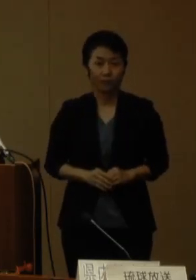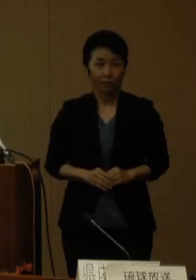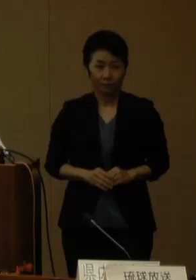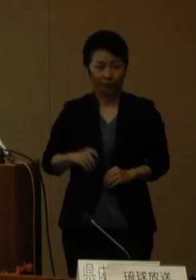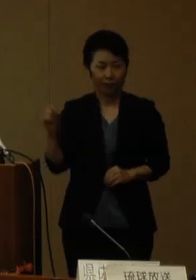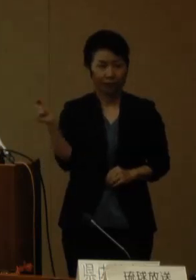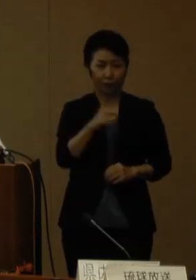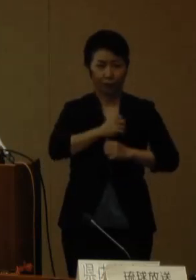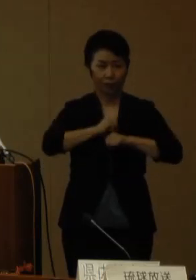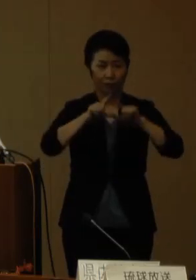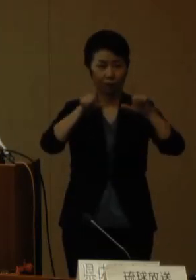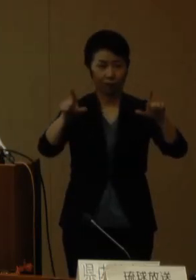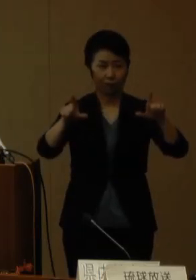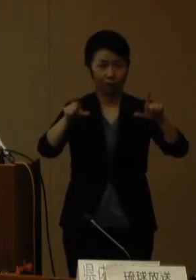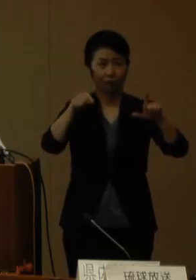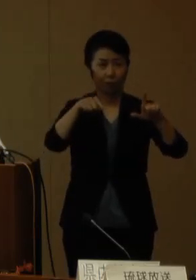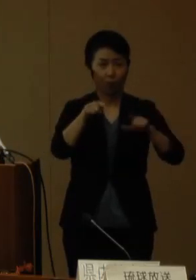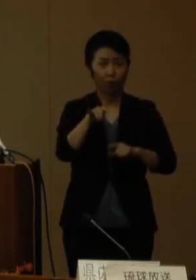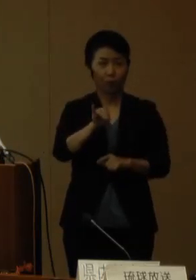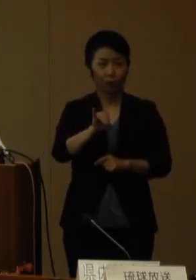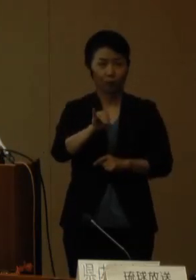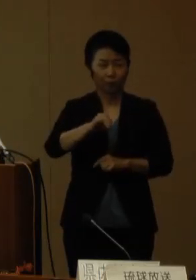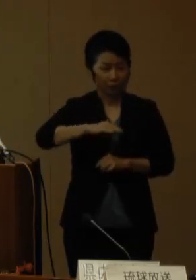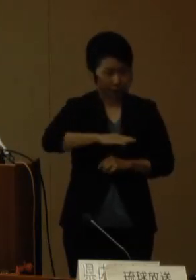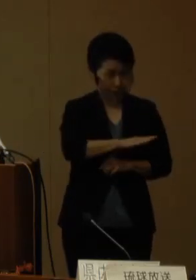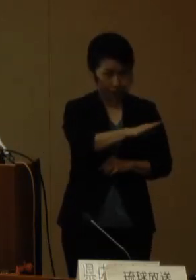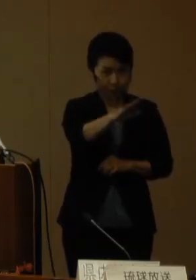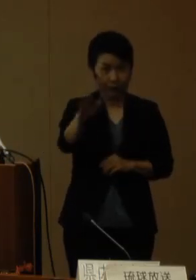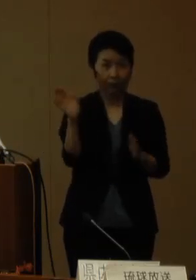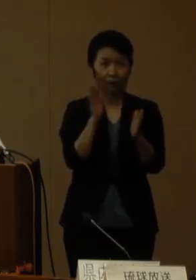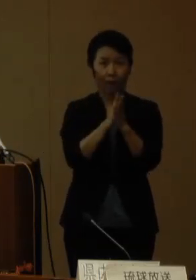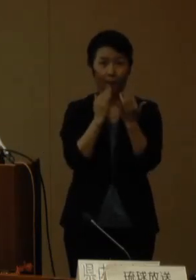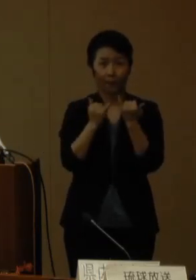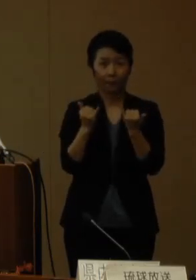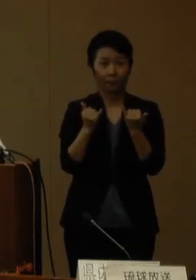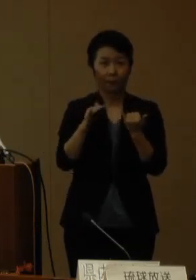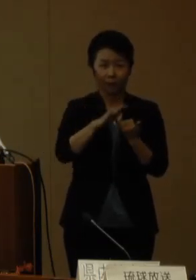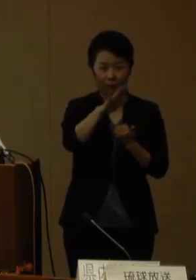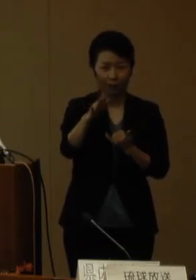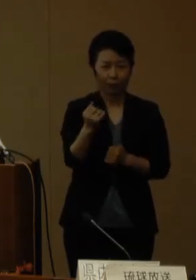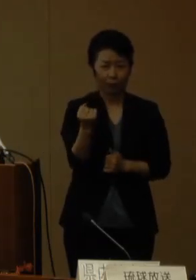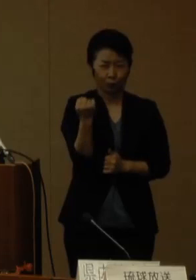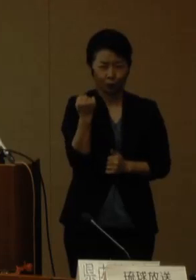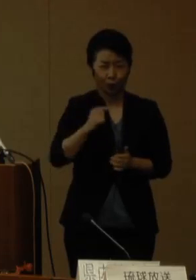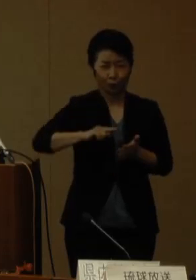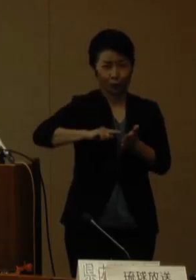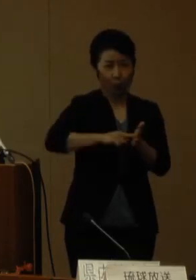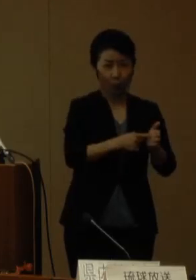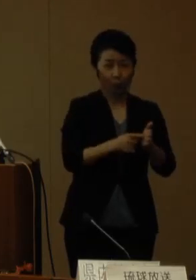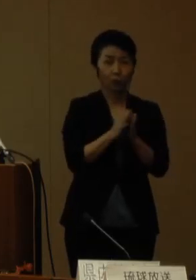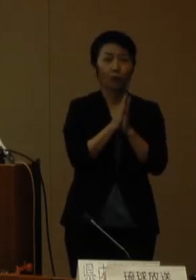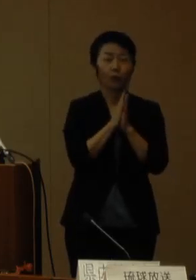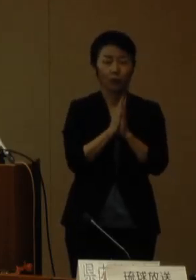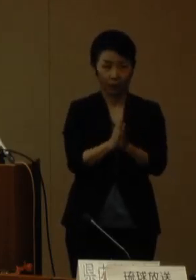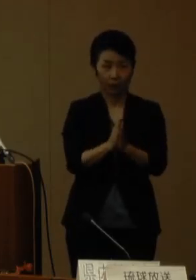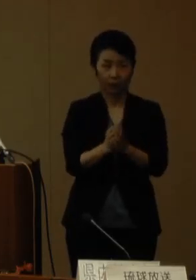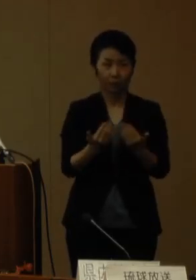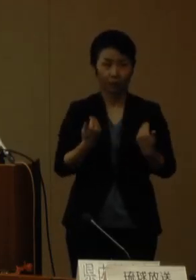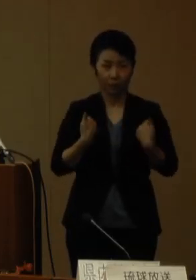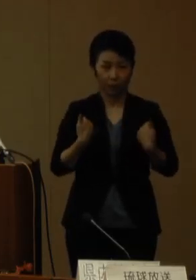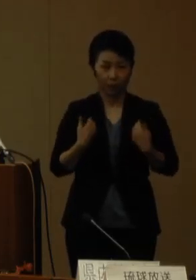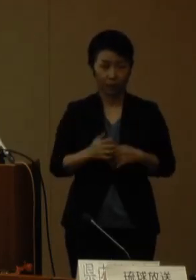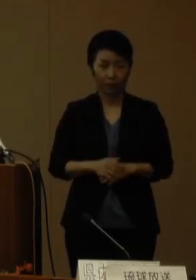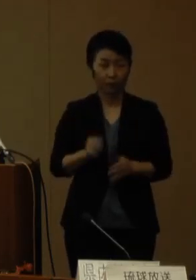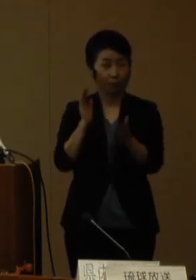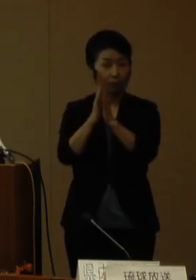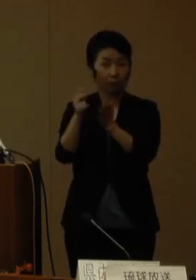緊急事態宣言の措置は、すべての県民に大変強い努力をお願いするものです。県としましても、